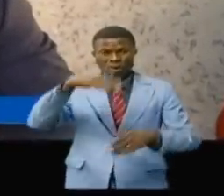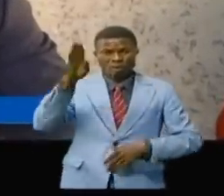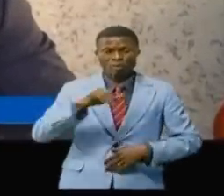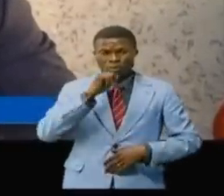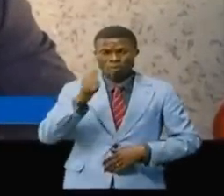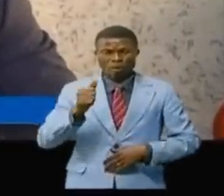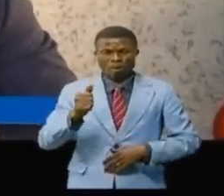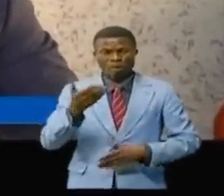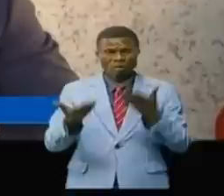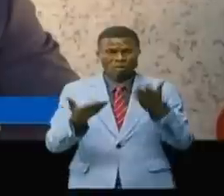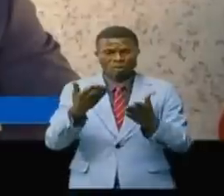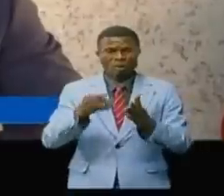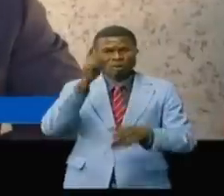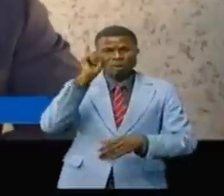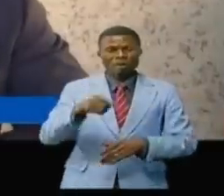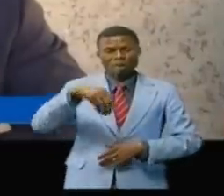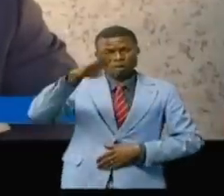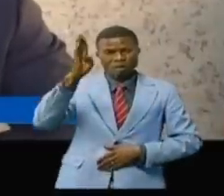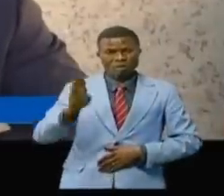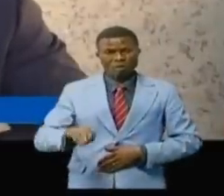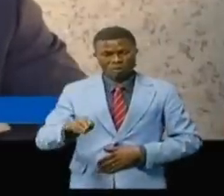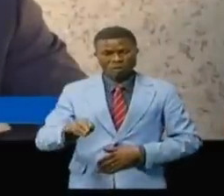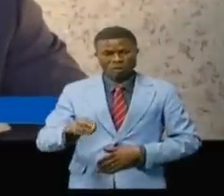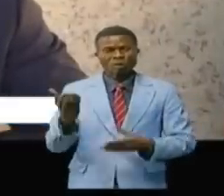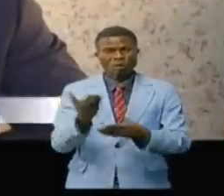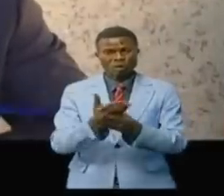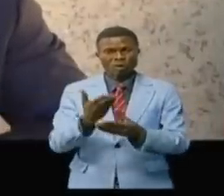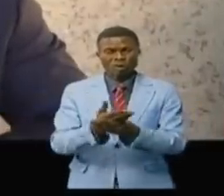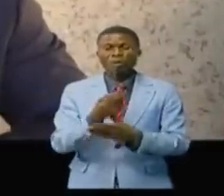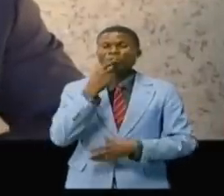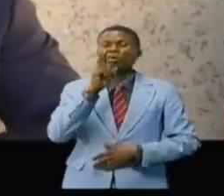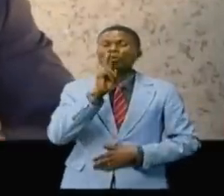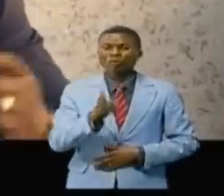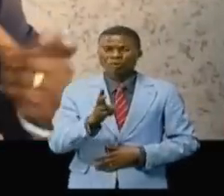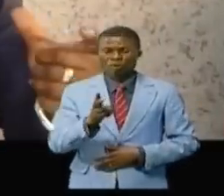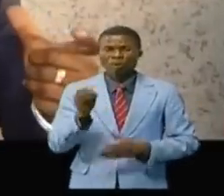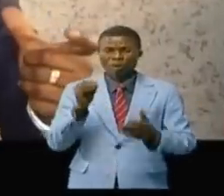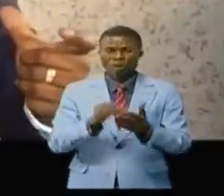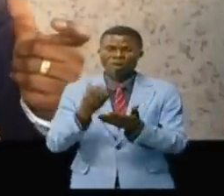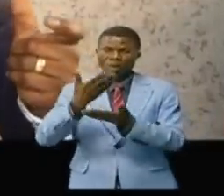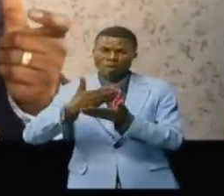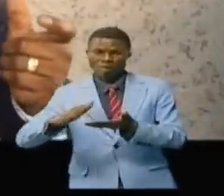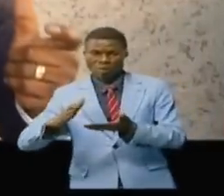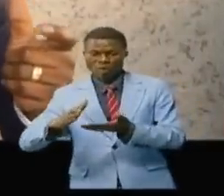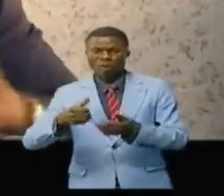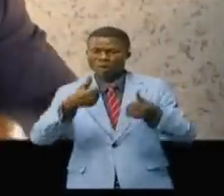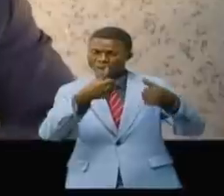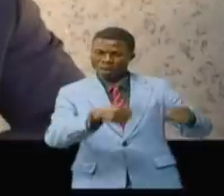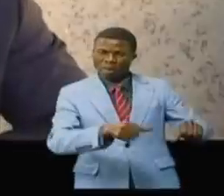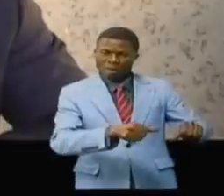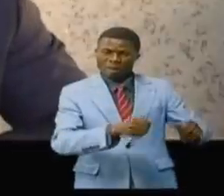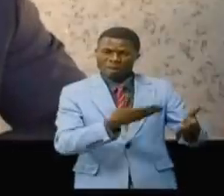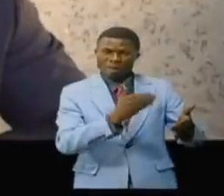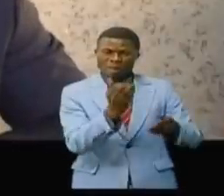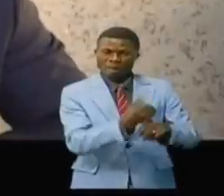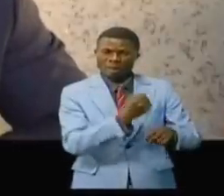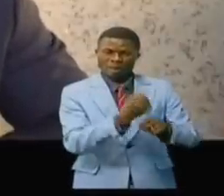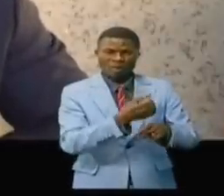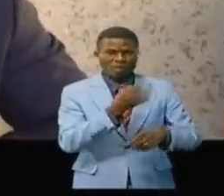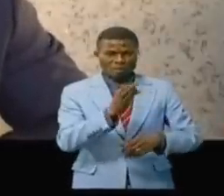être plus de 100%, Isis Régis, ils vont vous le dire, il y a encore une part des recettes qui est restée en pipeline qui devrait